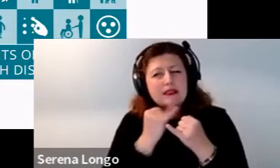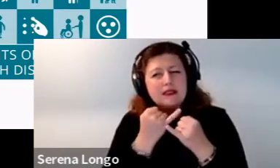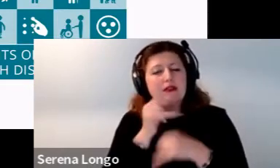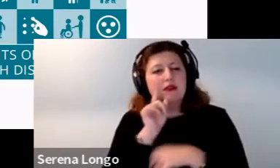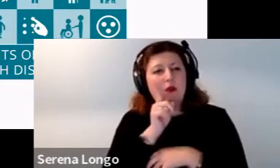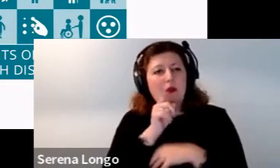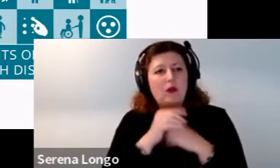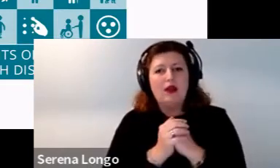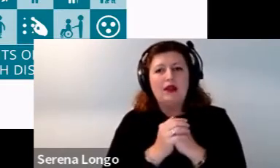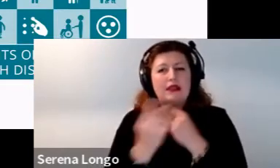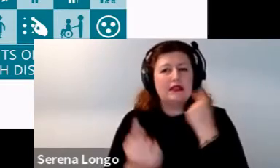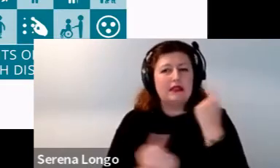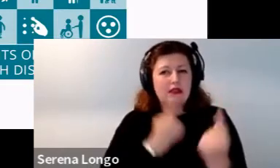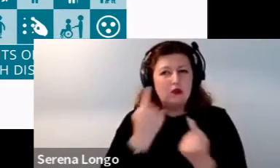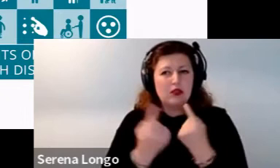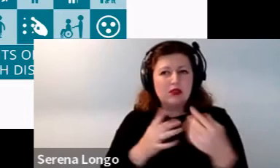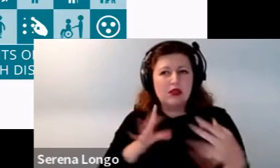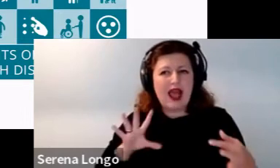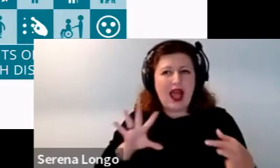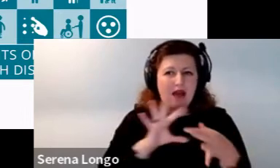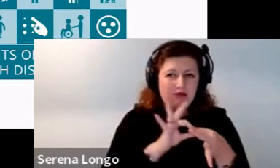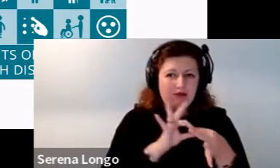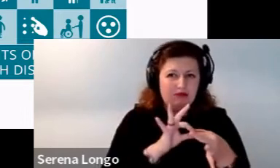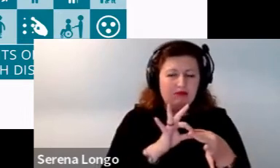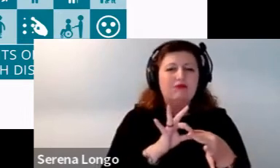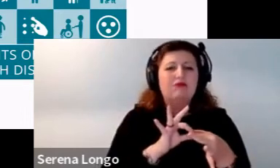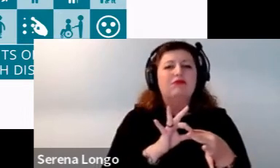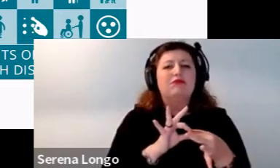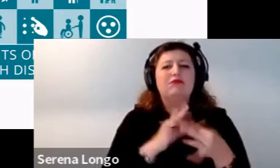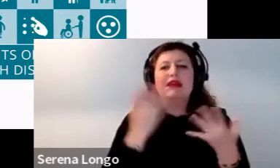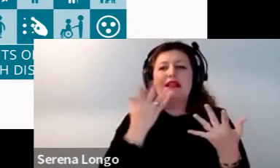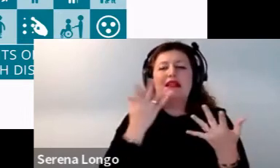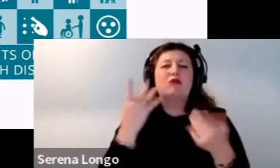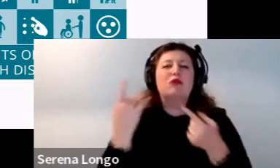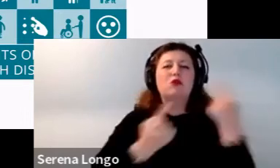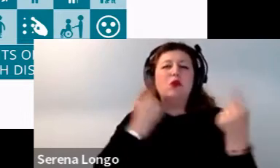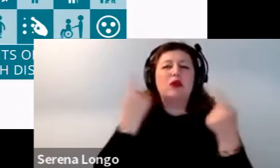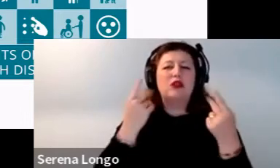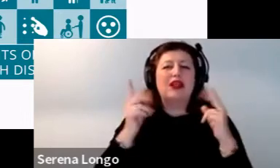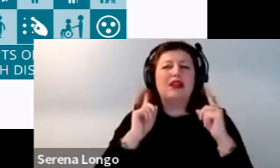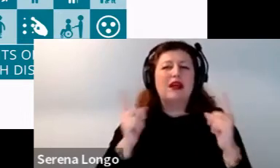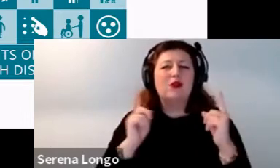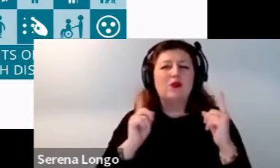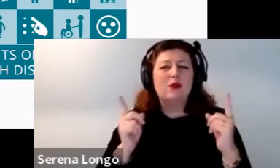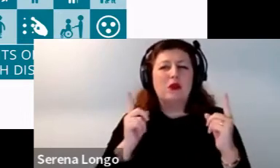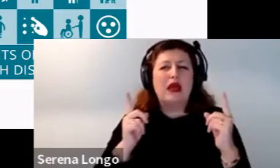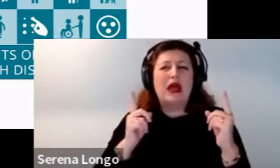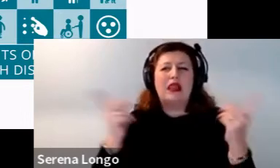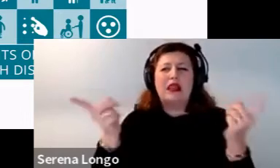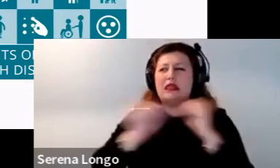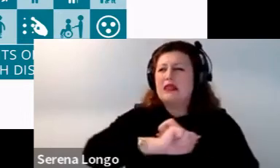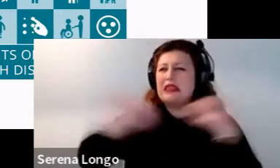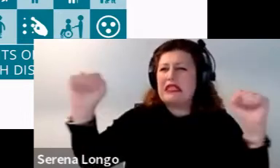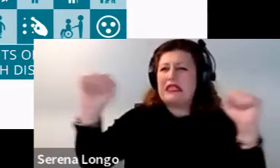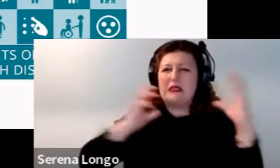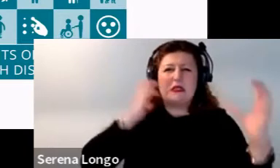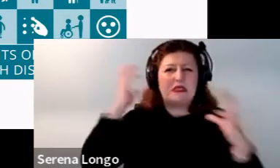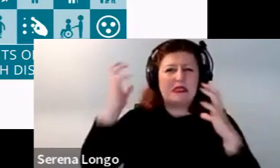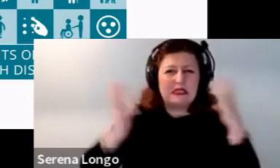situazioni connesse a catastrofi e calamità naturali, spesso una